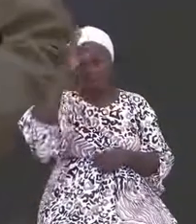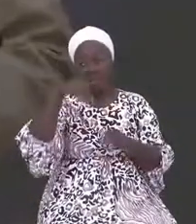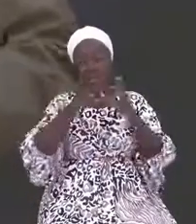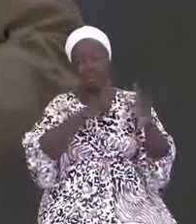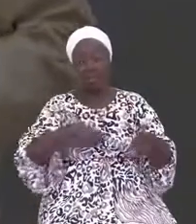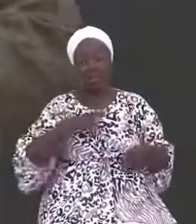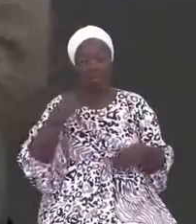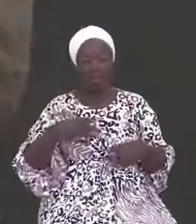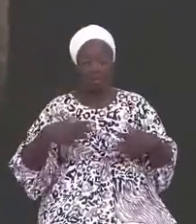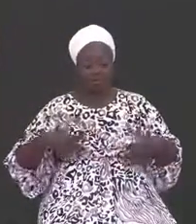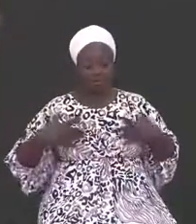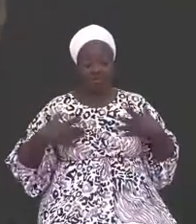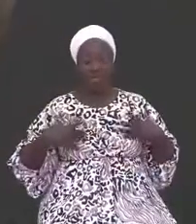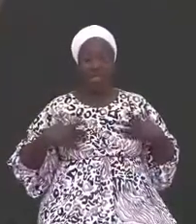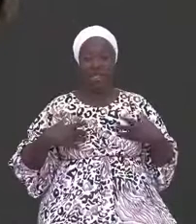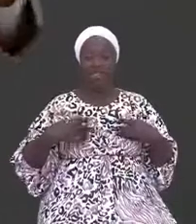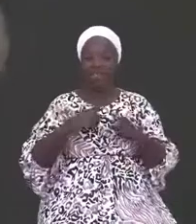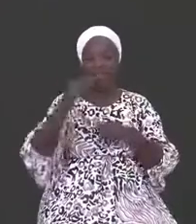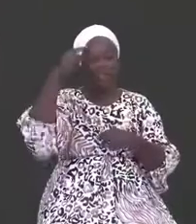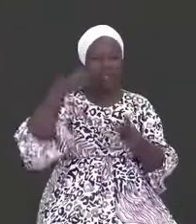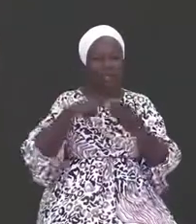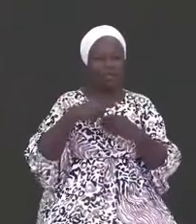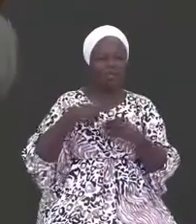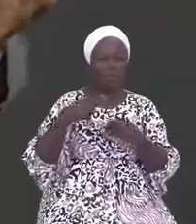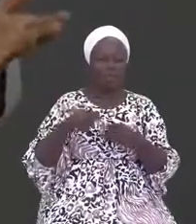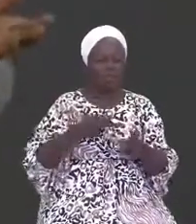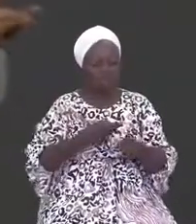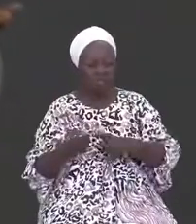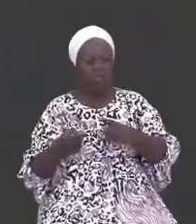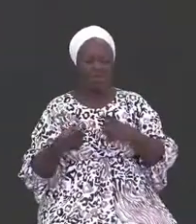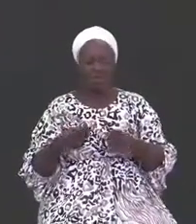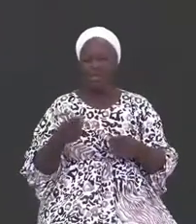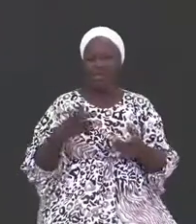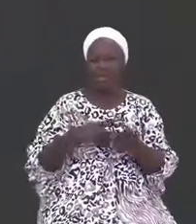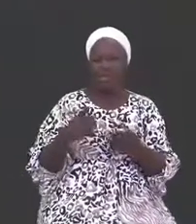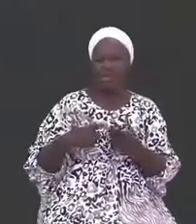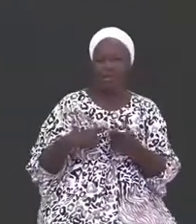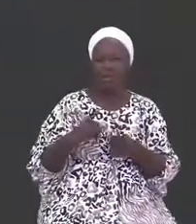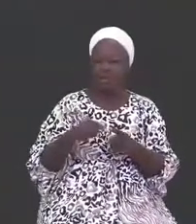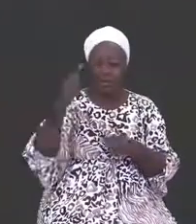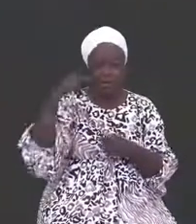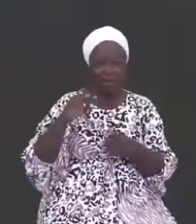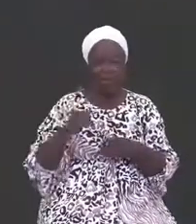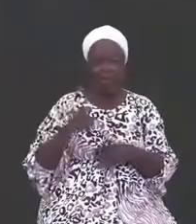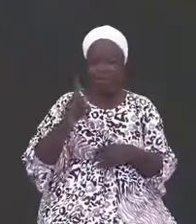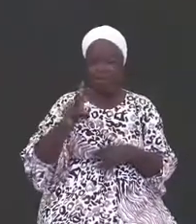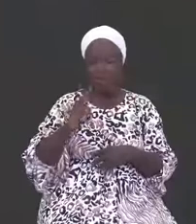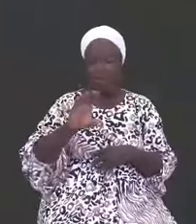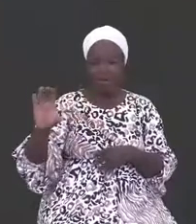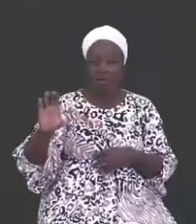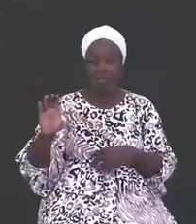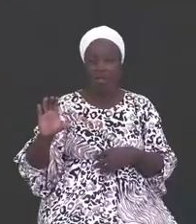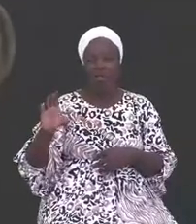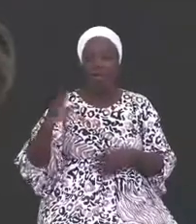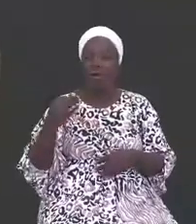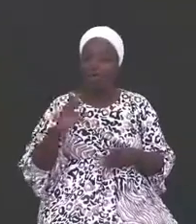mais vous savez si vous pensez au 100% que Dieu te donne ceux qui sont jaloux de ce que